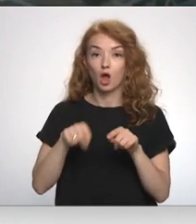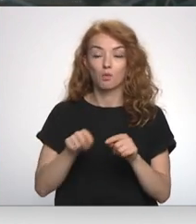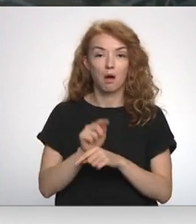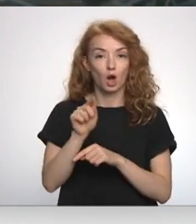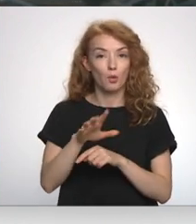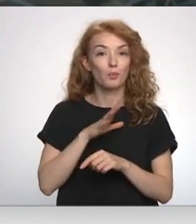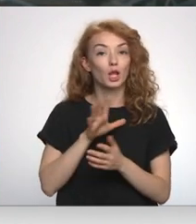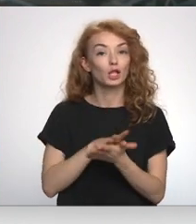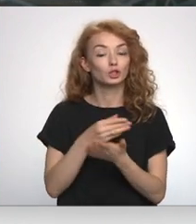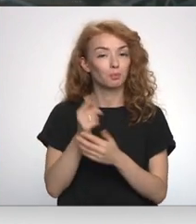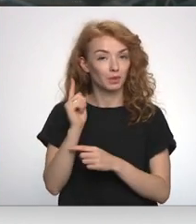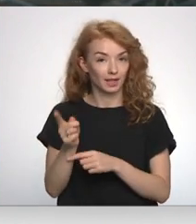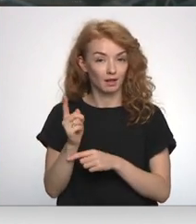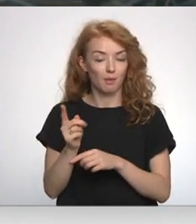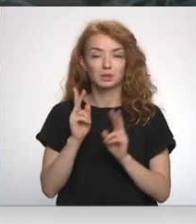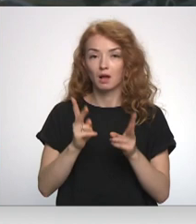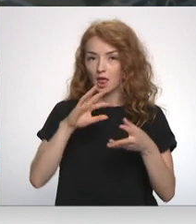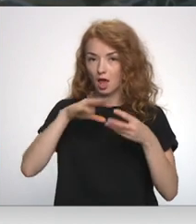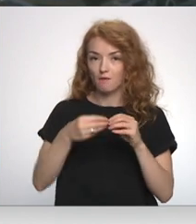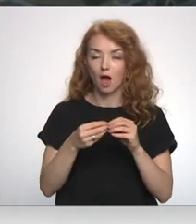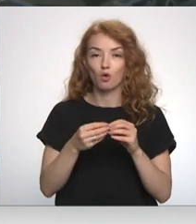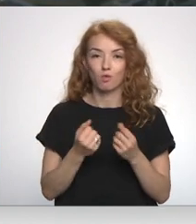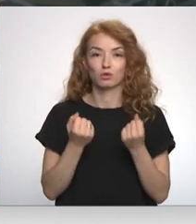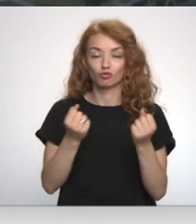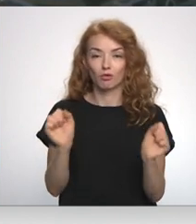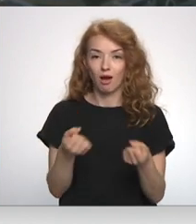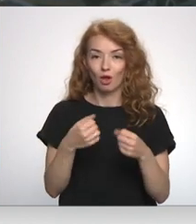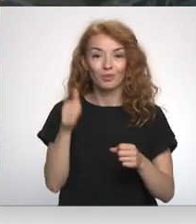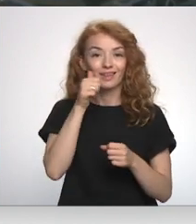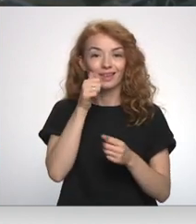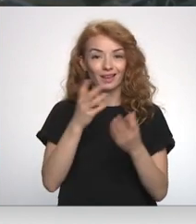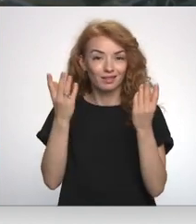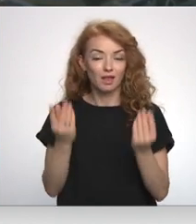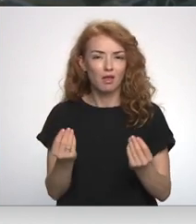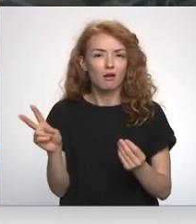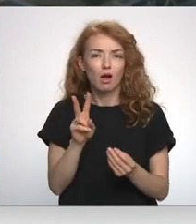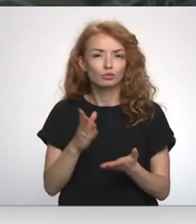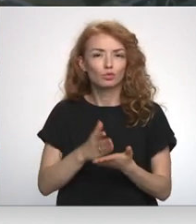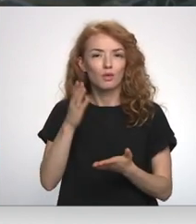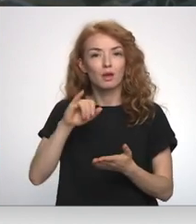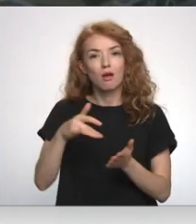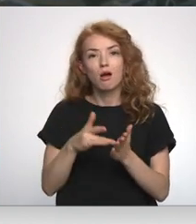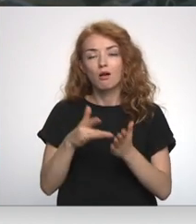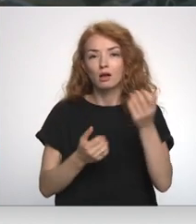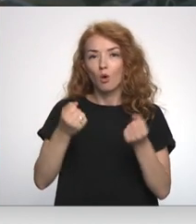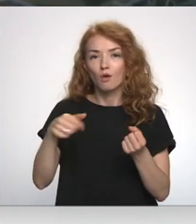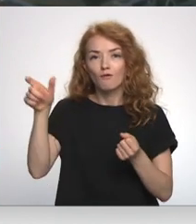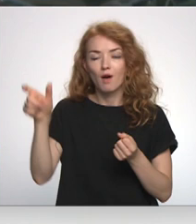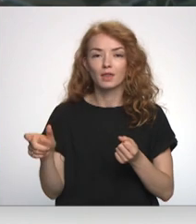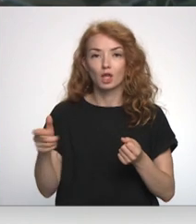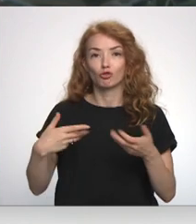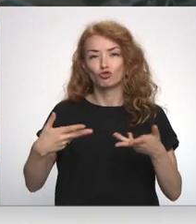izteic brīdinājumu. Kā ievēro braukšanas ātrumu ikdienā uz Latvijas ceļiem un kas notiek, ja kāds autovadītājs brauc pa šoseju